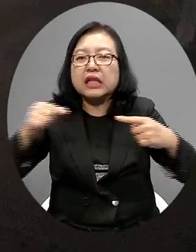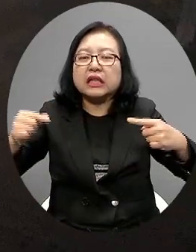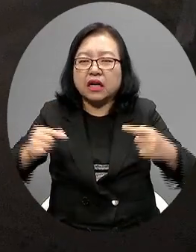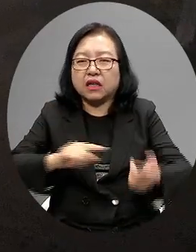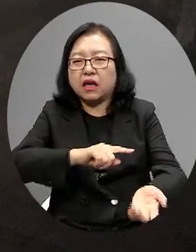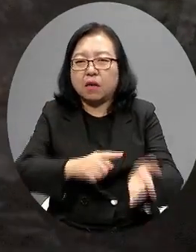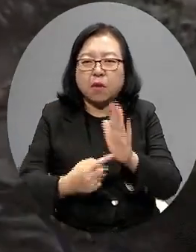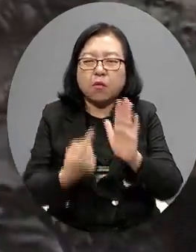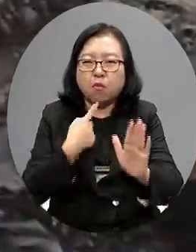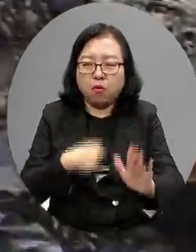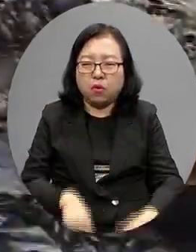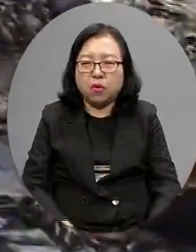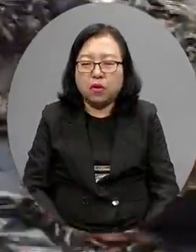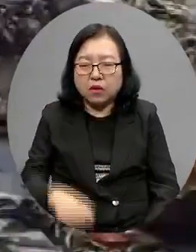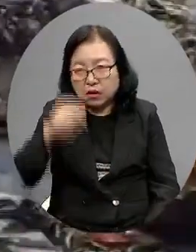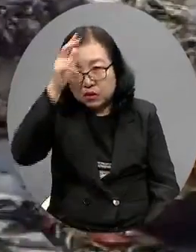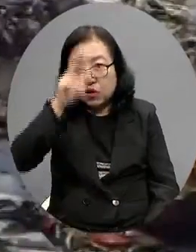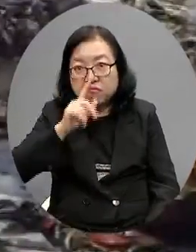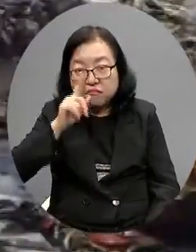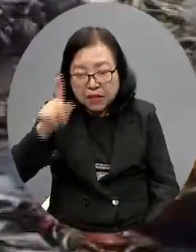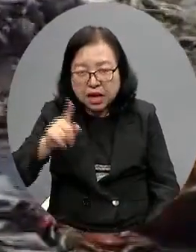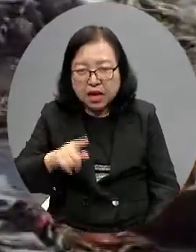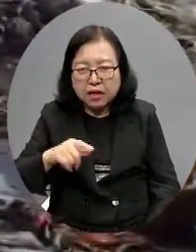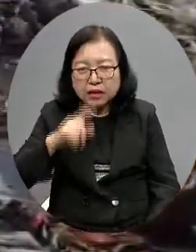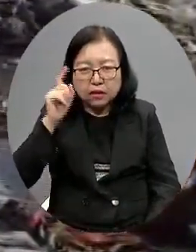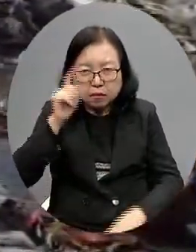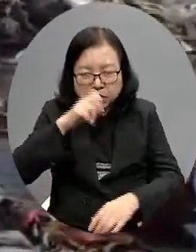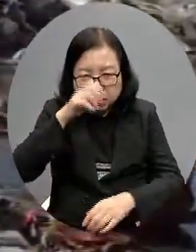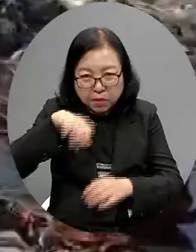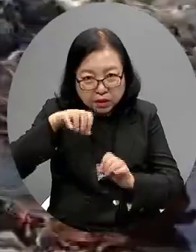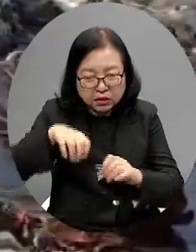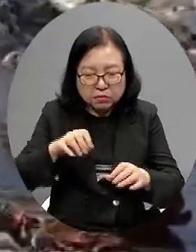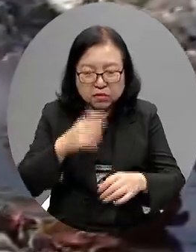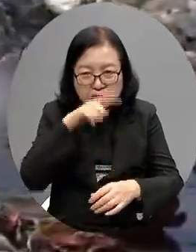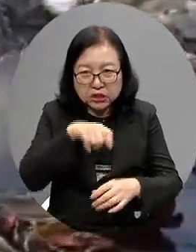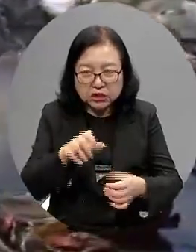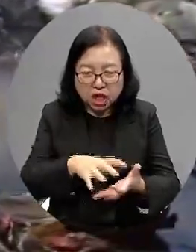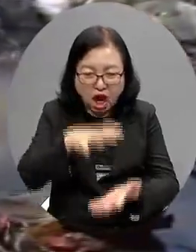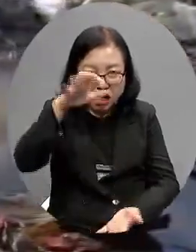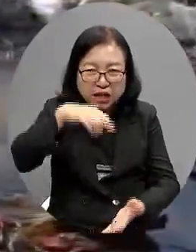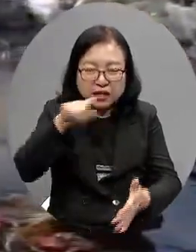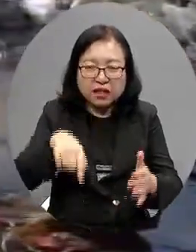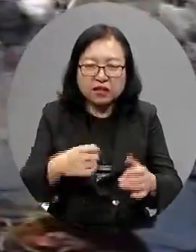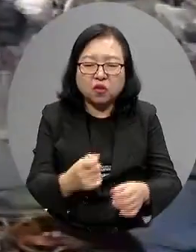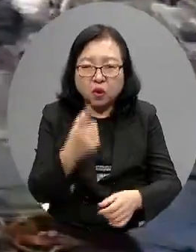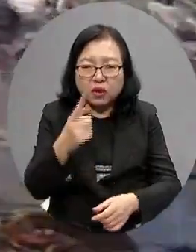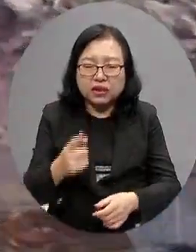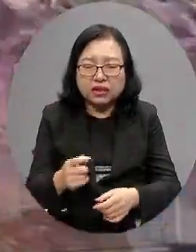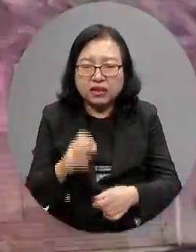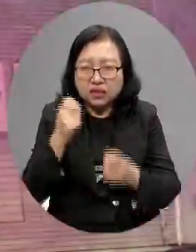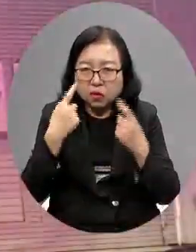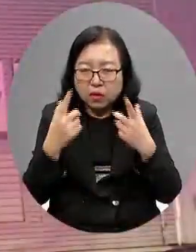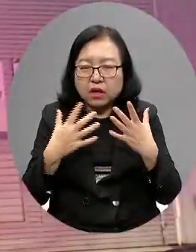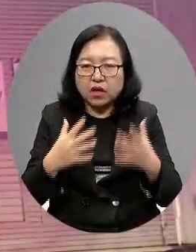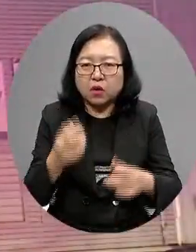했습니다 경찰은 폐기물 더미에서 불이 난 것으로 보고 정확한 화재 원인을 조사하고